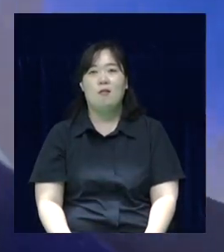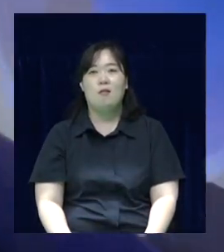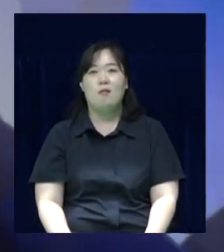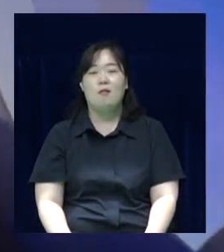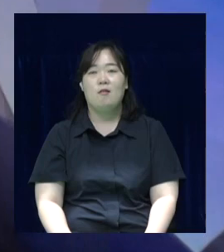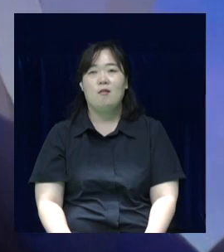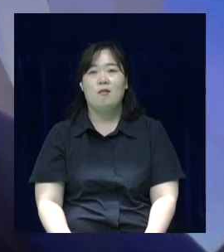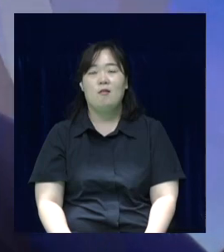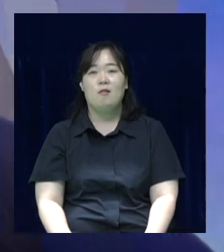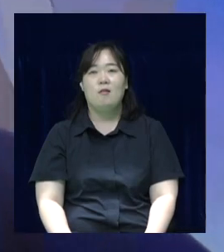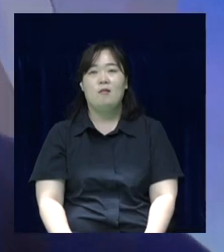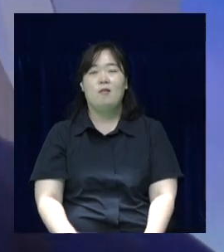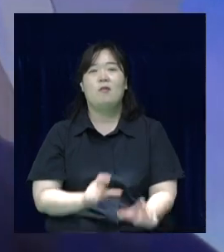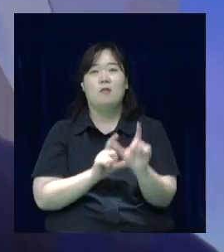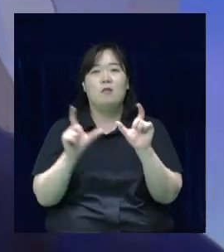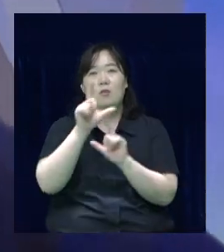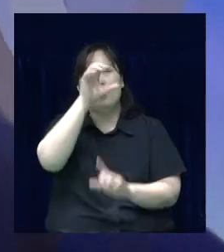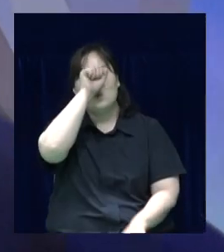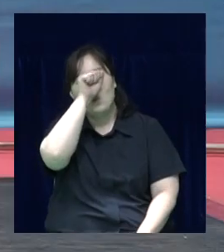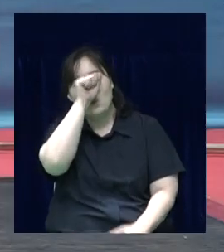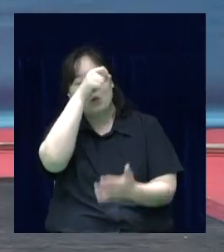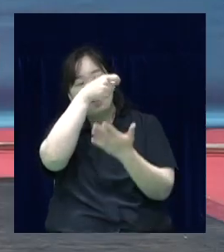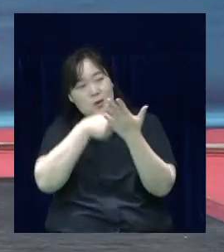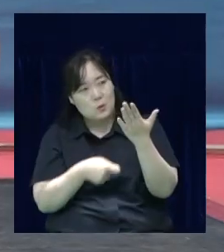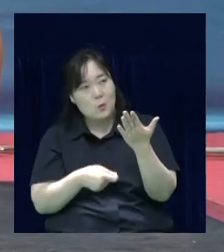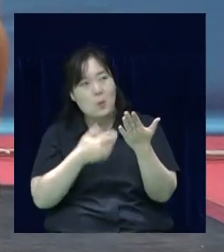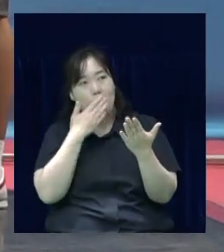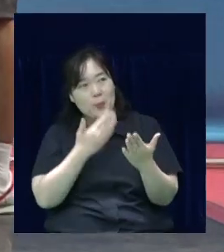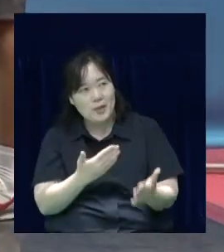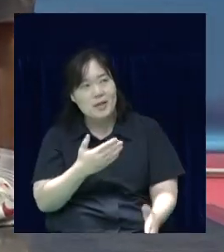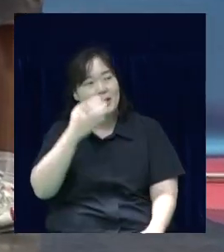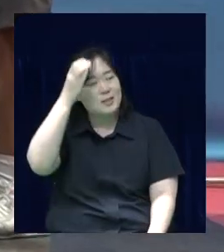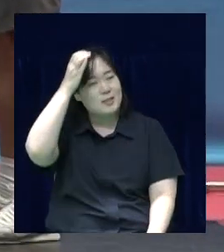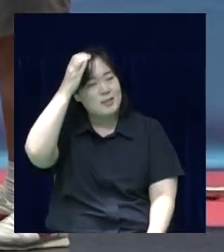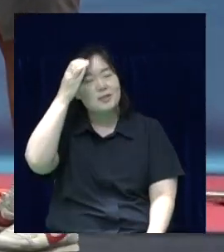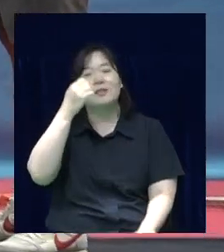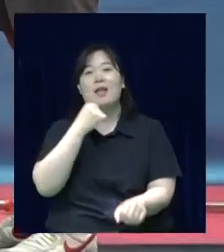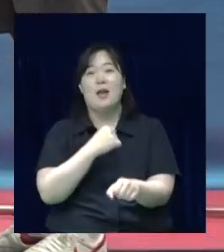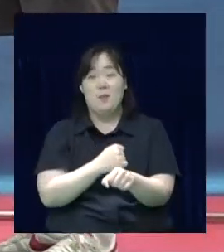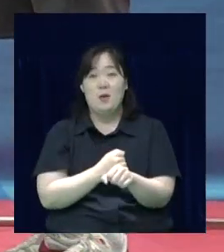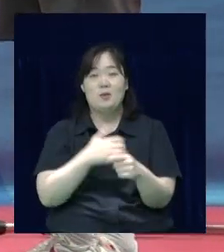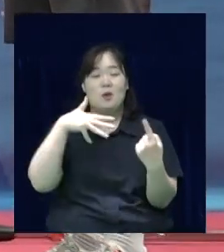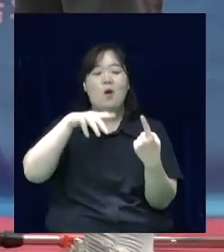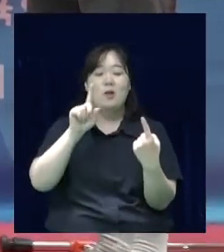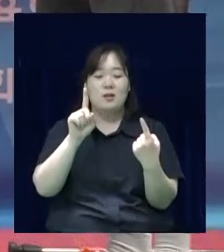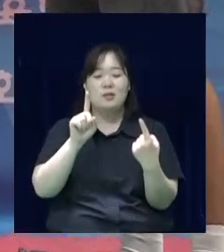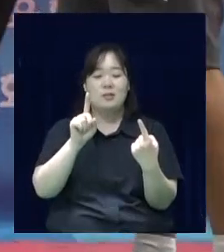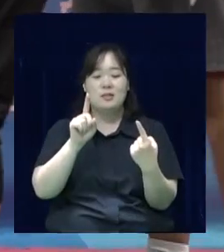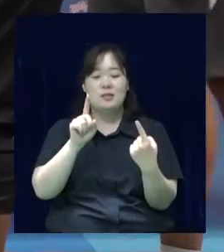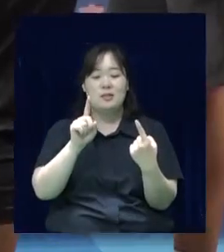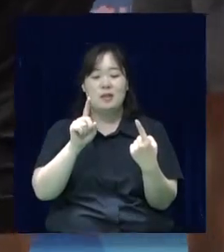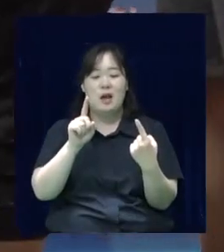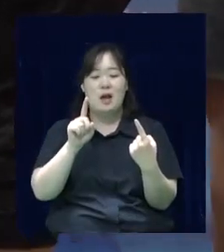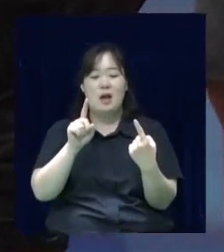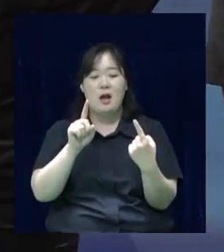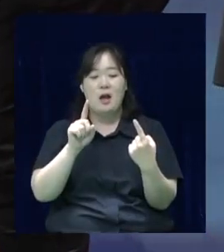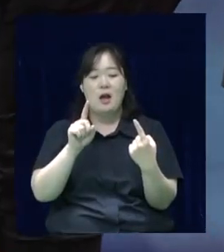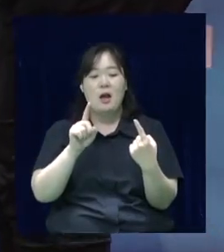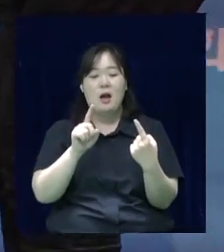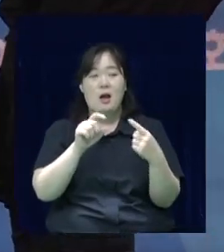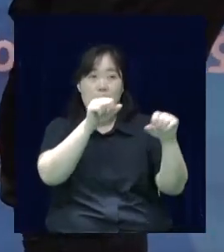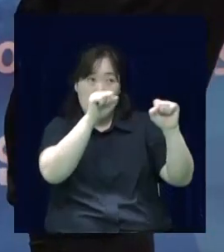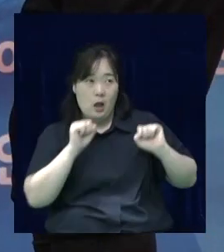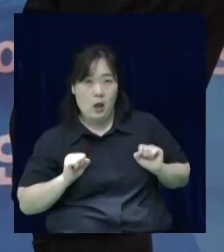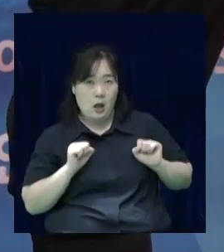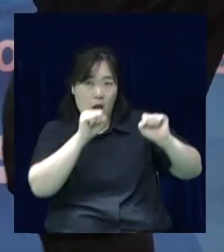조금 더 좋은 기록을 세울 수 있을지 살펴보도록 하겠고요. 파워리프팅은 1차 시도 성공, 2차와 3차는 모두 실패를